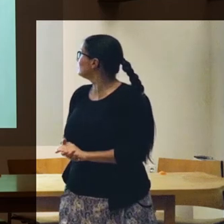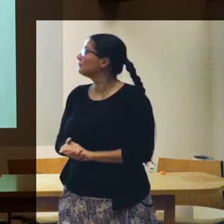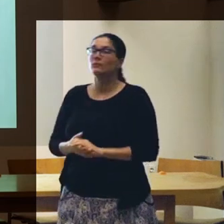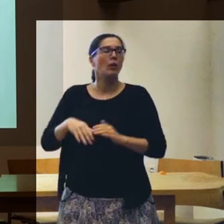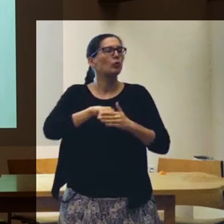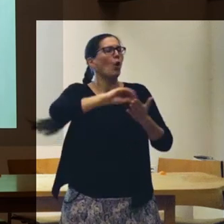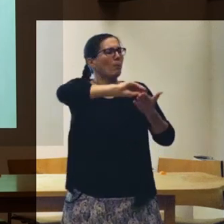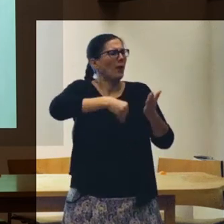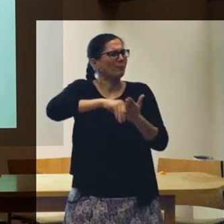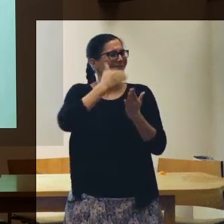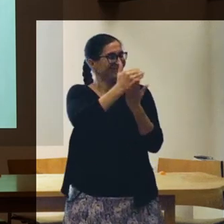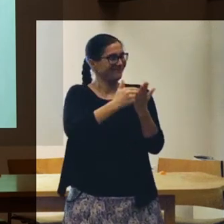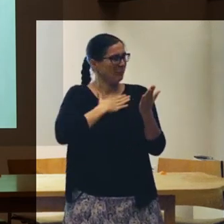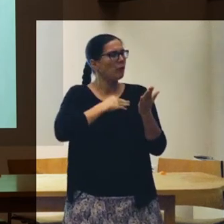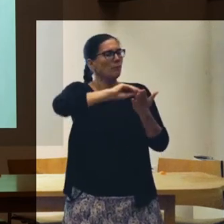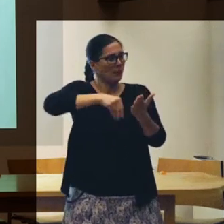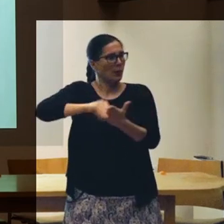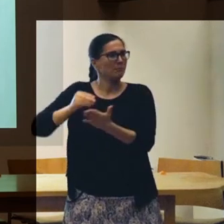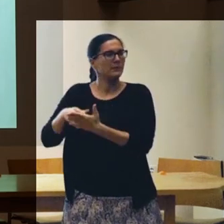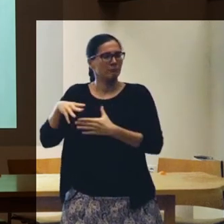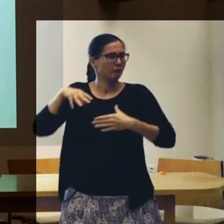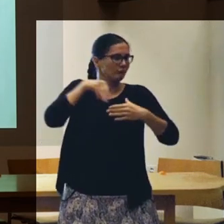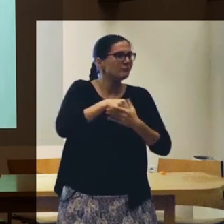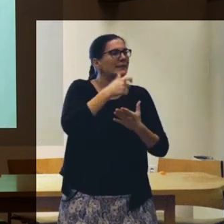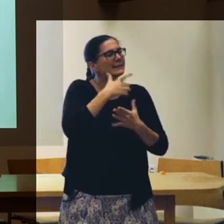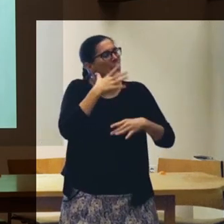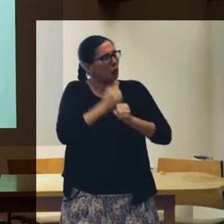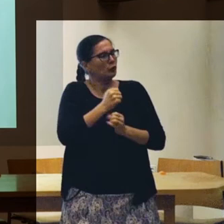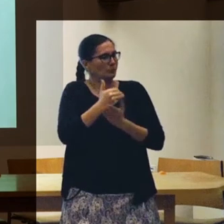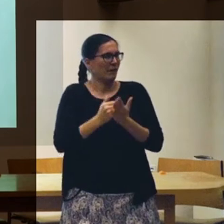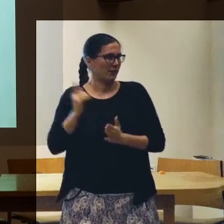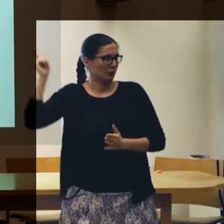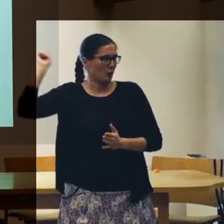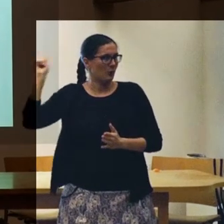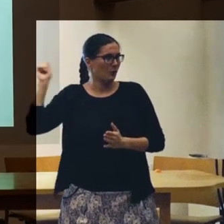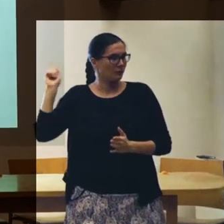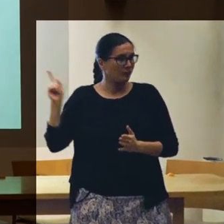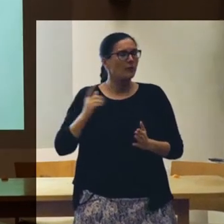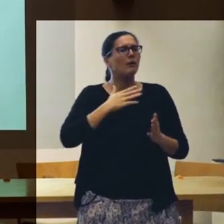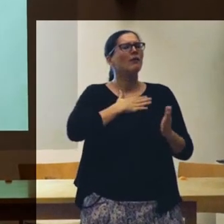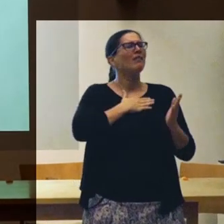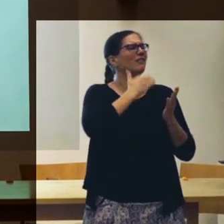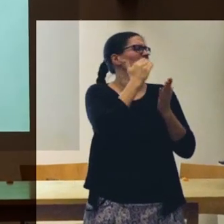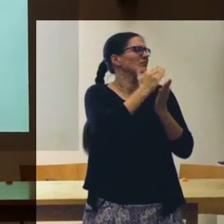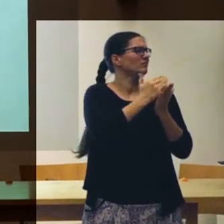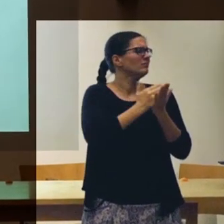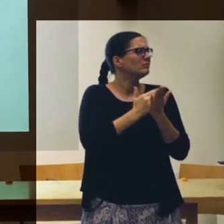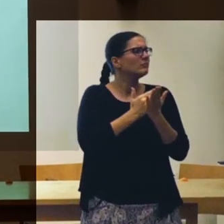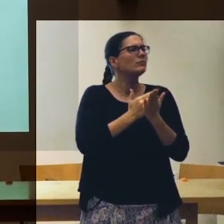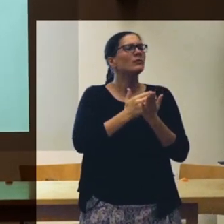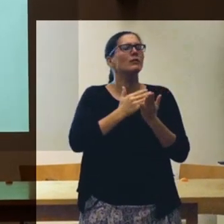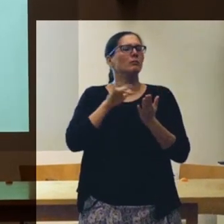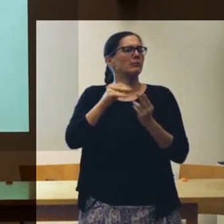kodex podepsaly a rozhodly se, že budou dodržovat ty principy. Celý ten kodex je na té